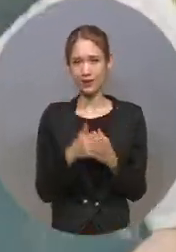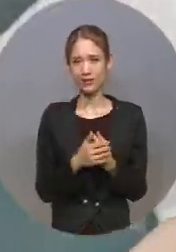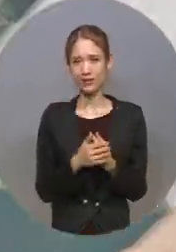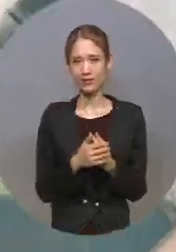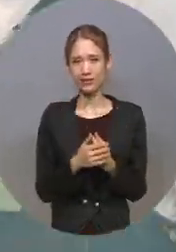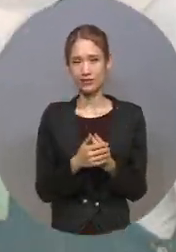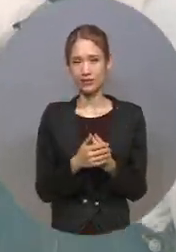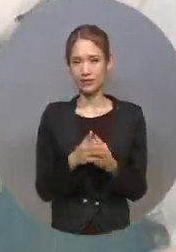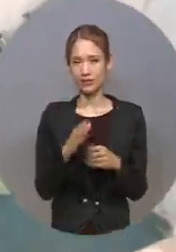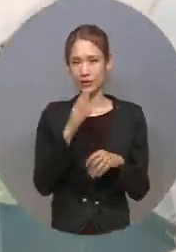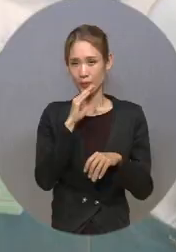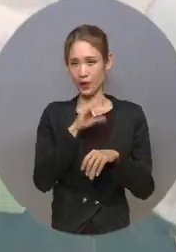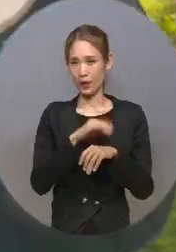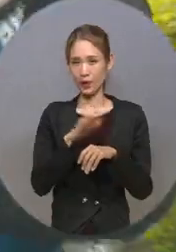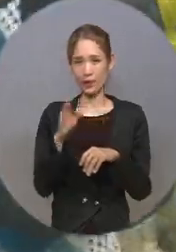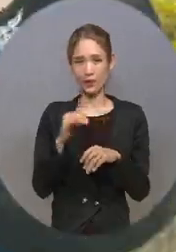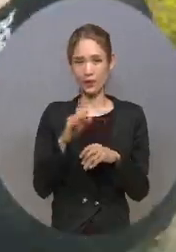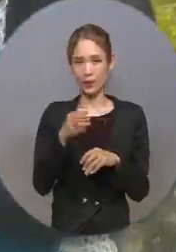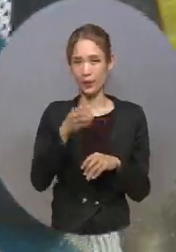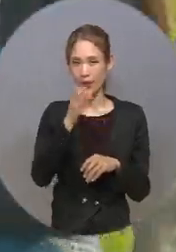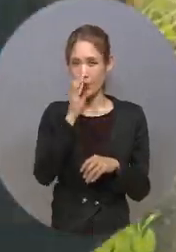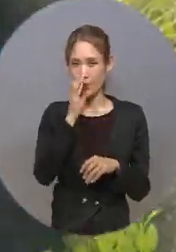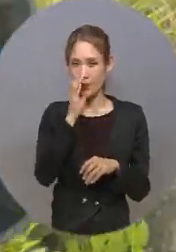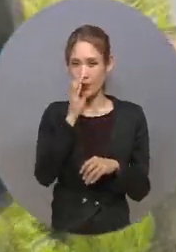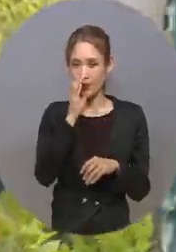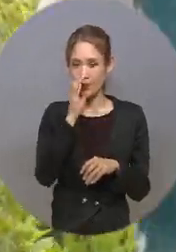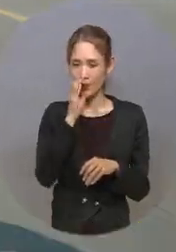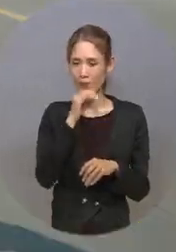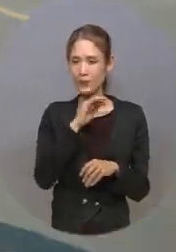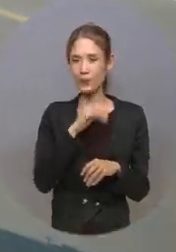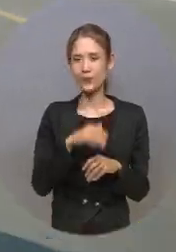방송이고 나발이고 맥주는 꼭 먹어봐야겠네요. 나발이요?